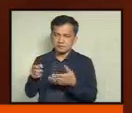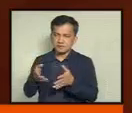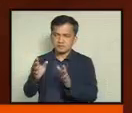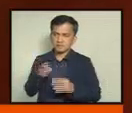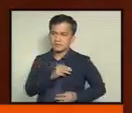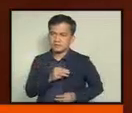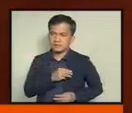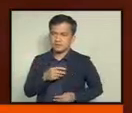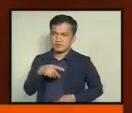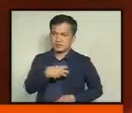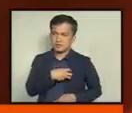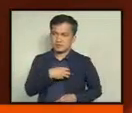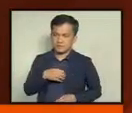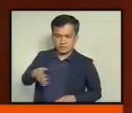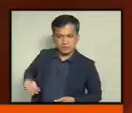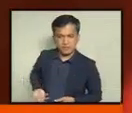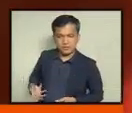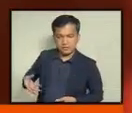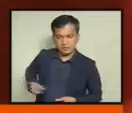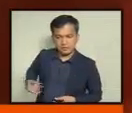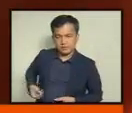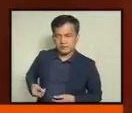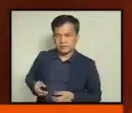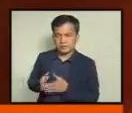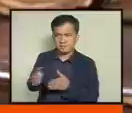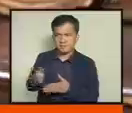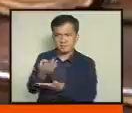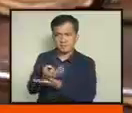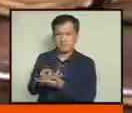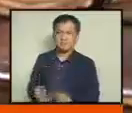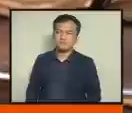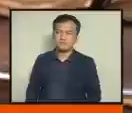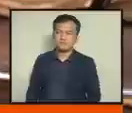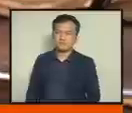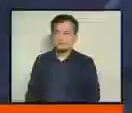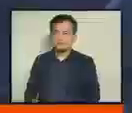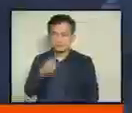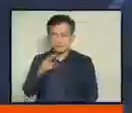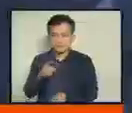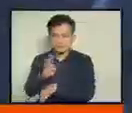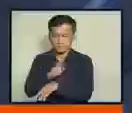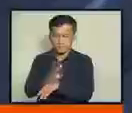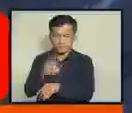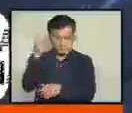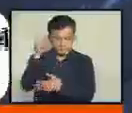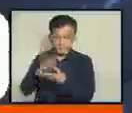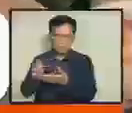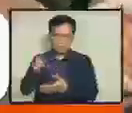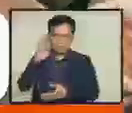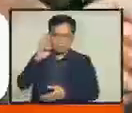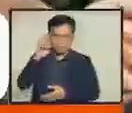and police officers to pocket large amounts of public funds. Hirit naman ni Bayan Secretary General Renato